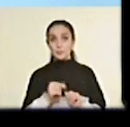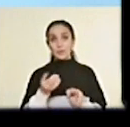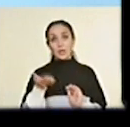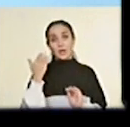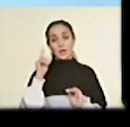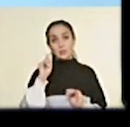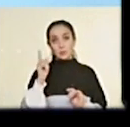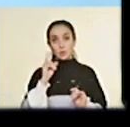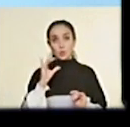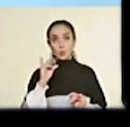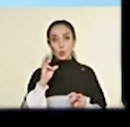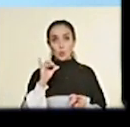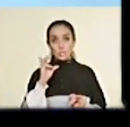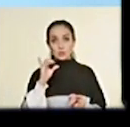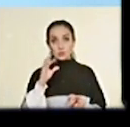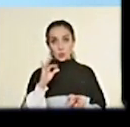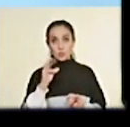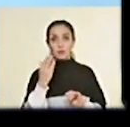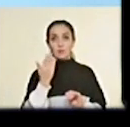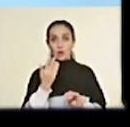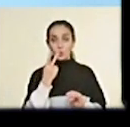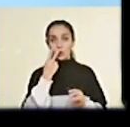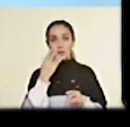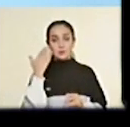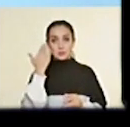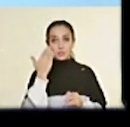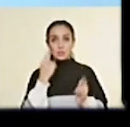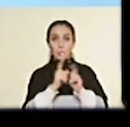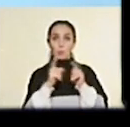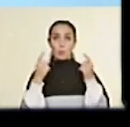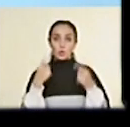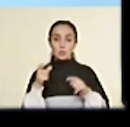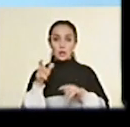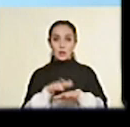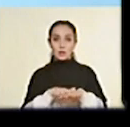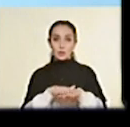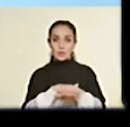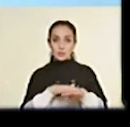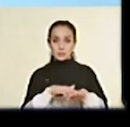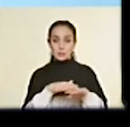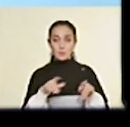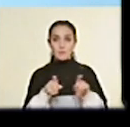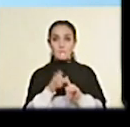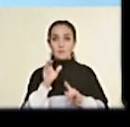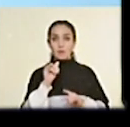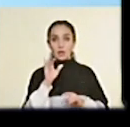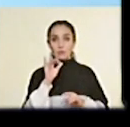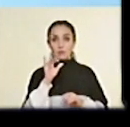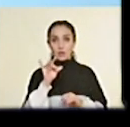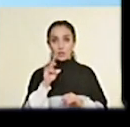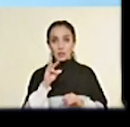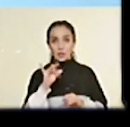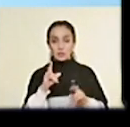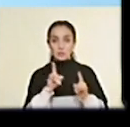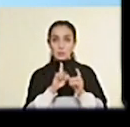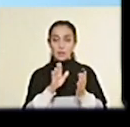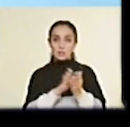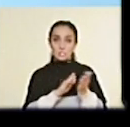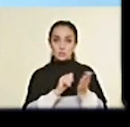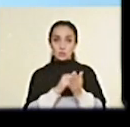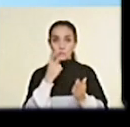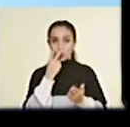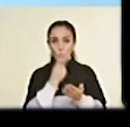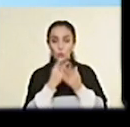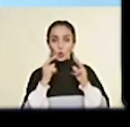qadimgi Yunoniston va ularning nazarida boshqa xalqlarni biz varvarlar deb atashini bizga